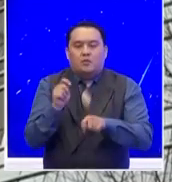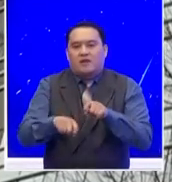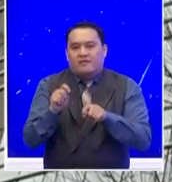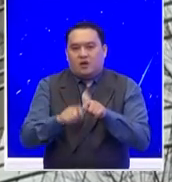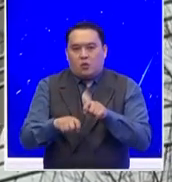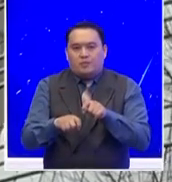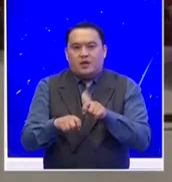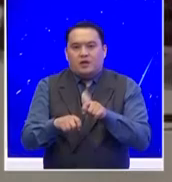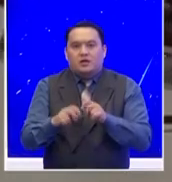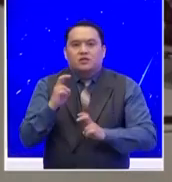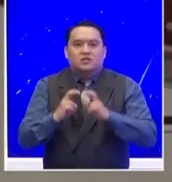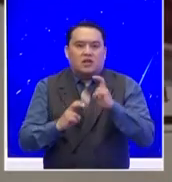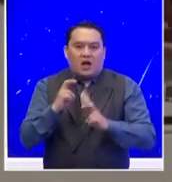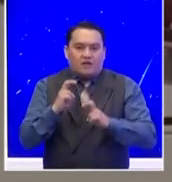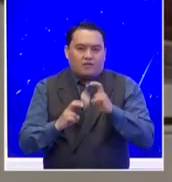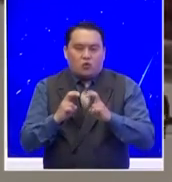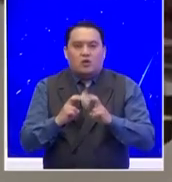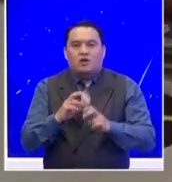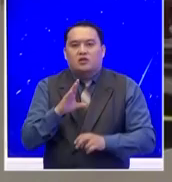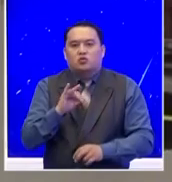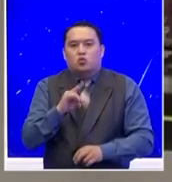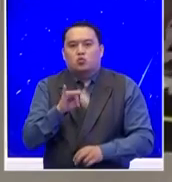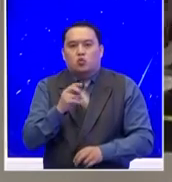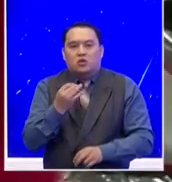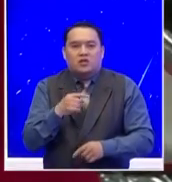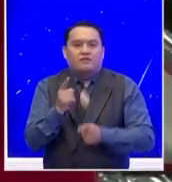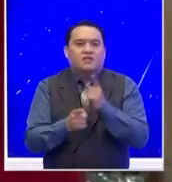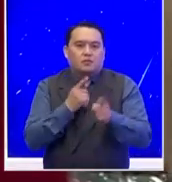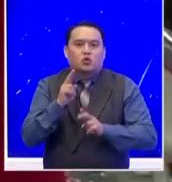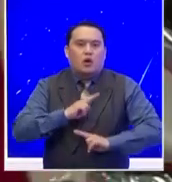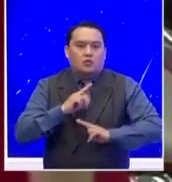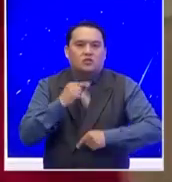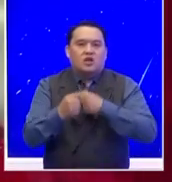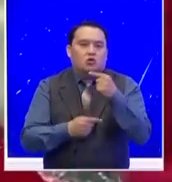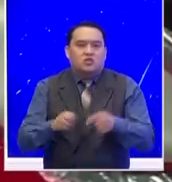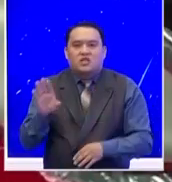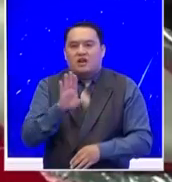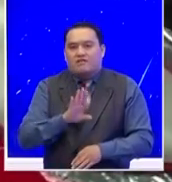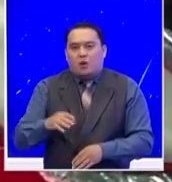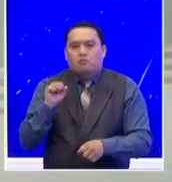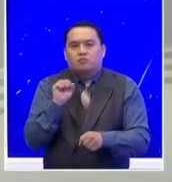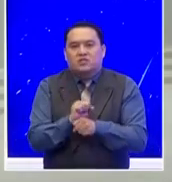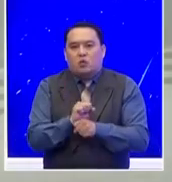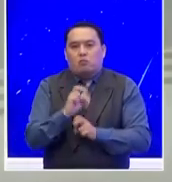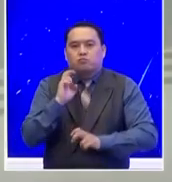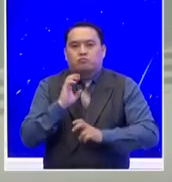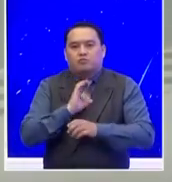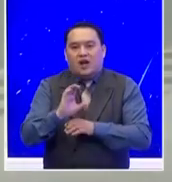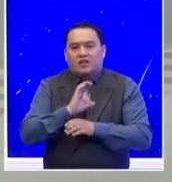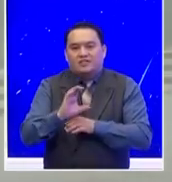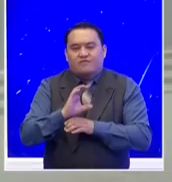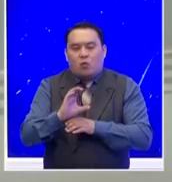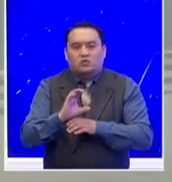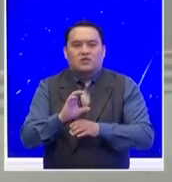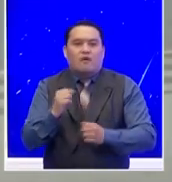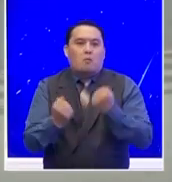осмотр. Завод Suzuki в Венгрии возобновит свою деятельность на следующей неделе. В Европе из-за приостановки производства на автомобильных